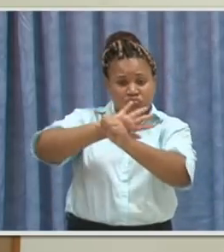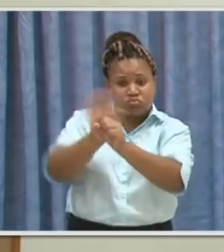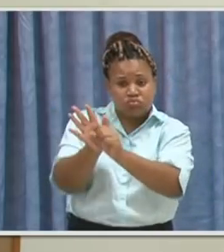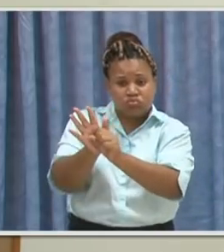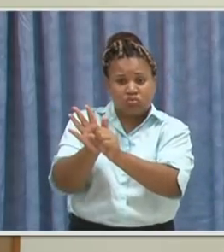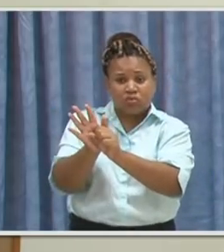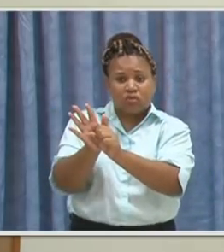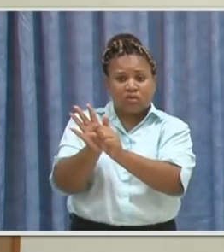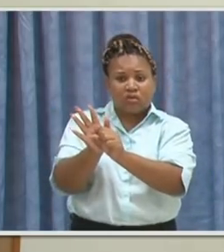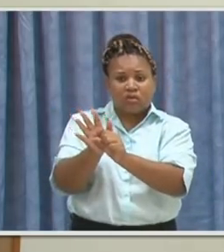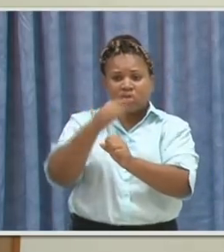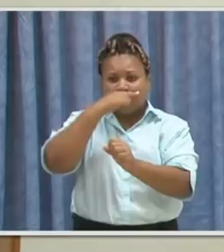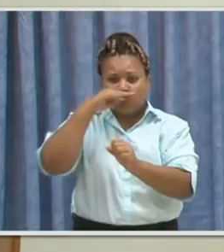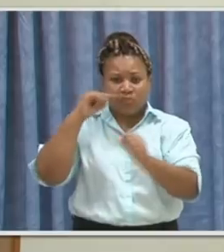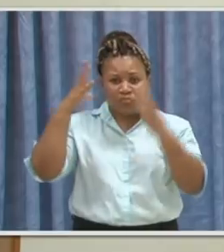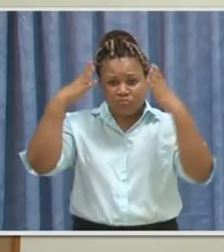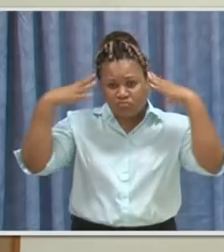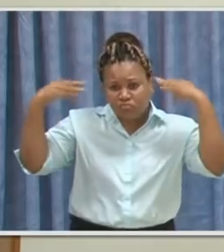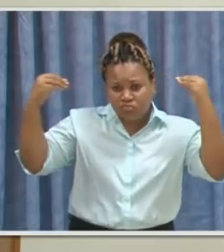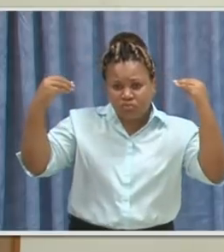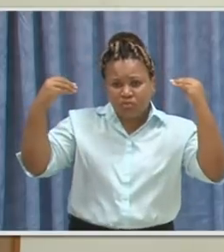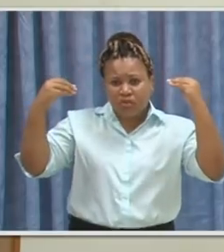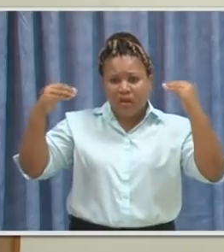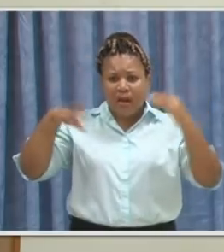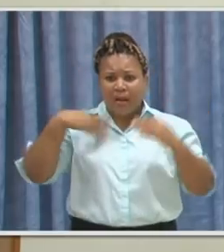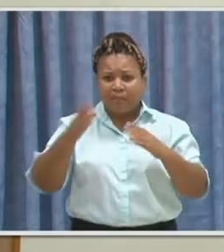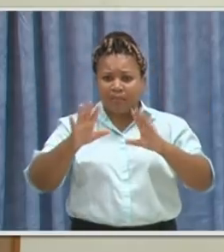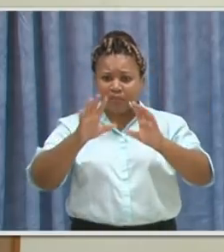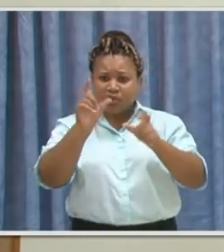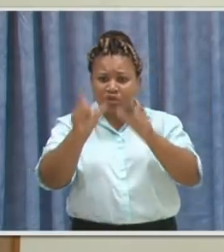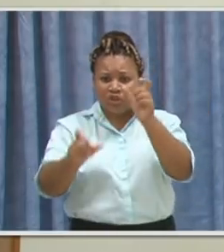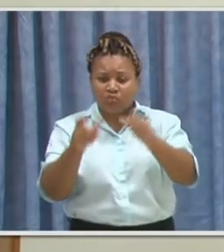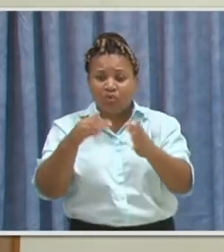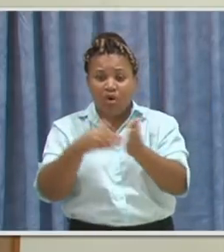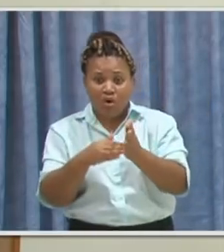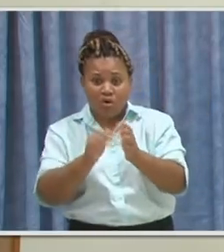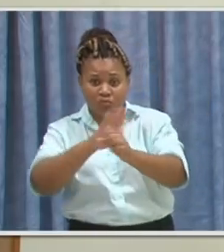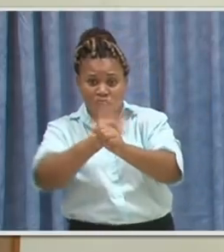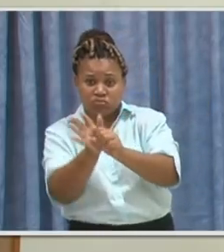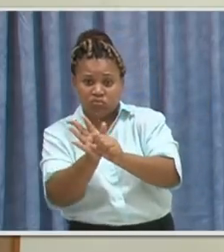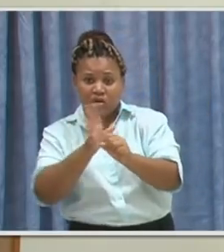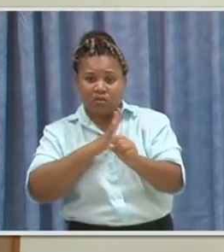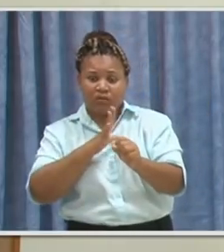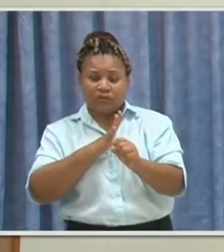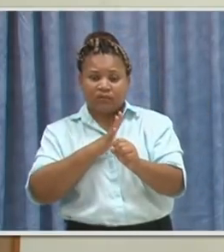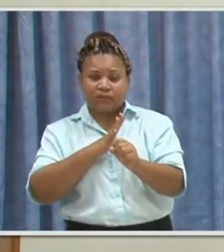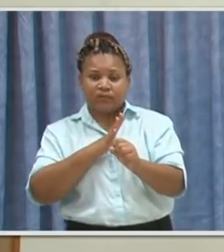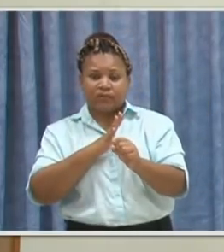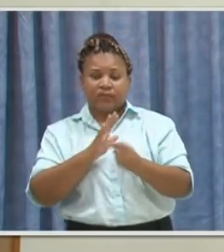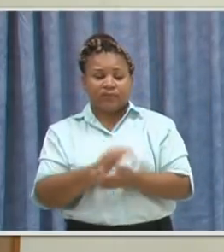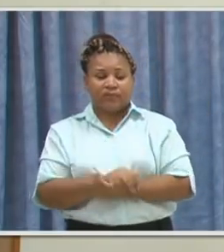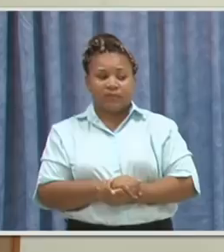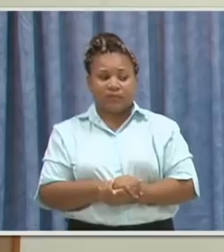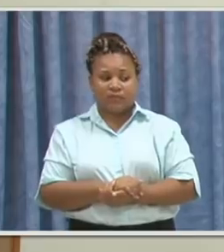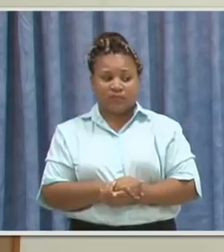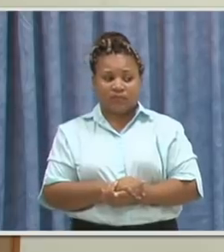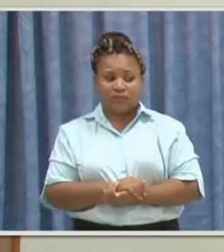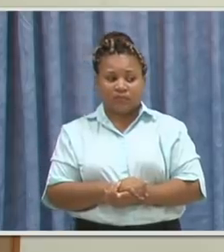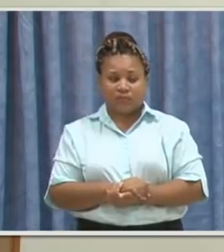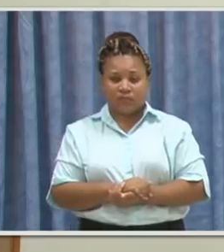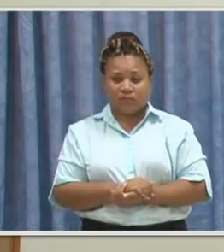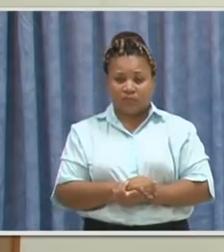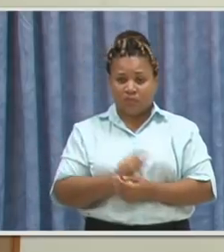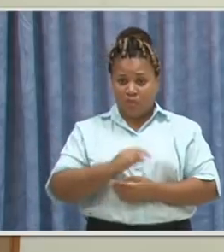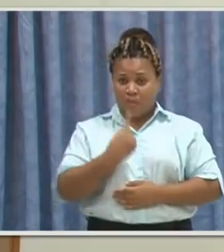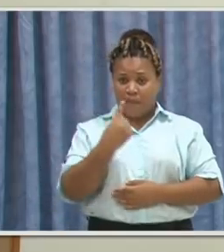tous les autres dimon qui sont positifs. Et vous pouvez imaginer si vous avez un staff qui est